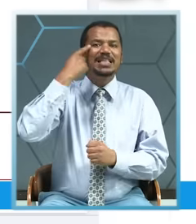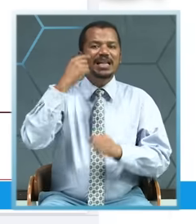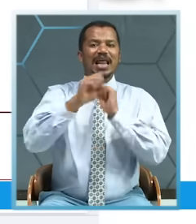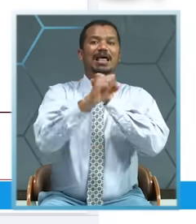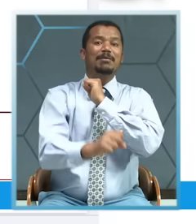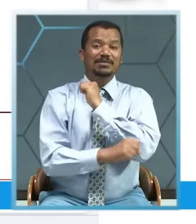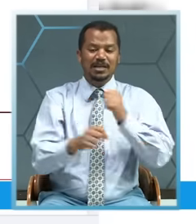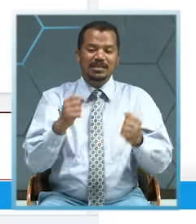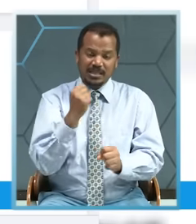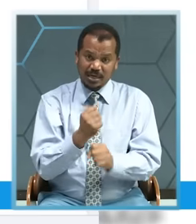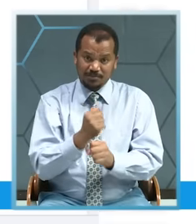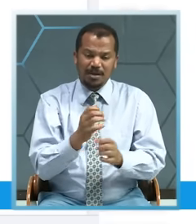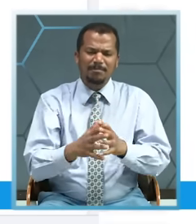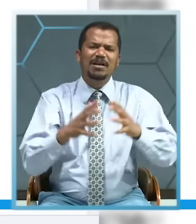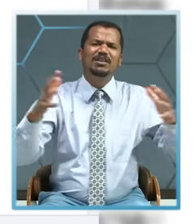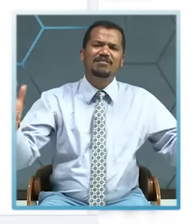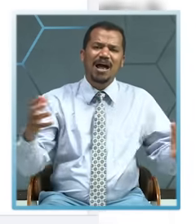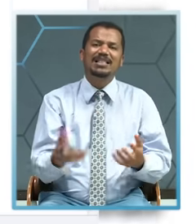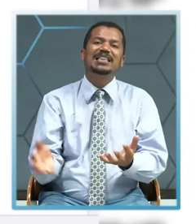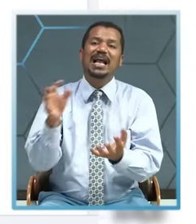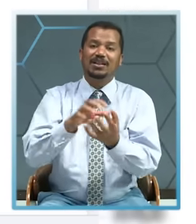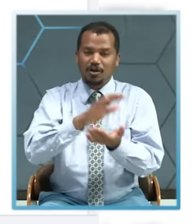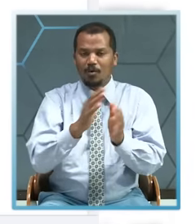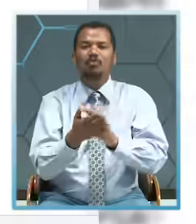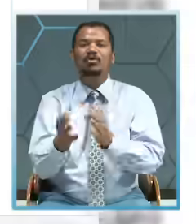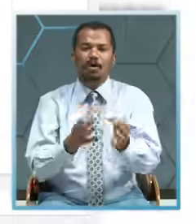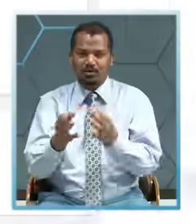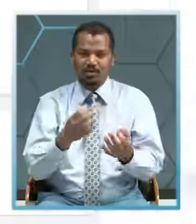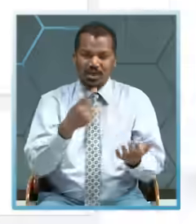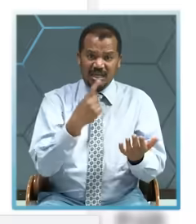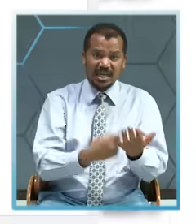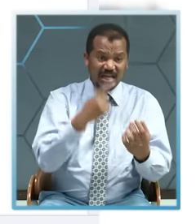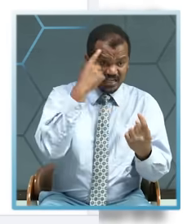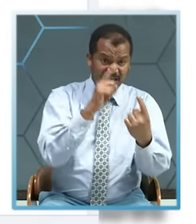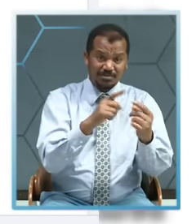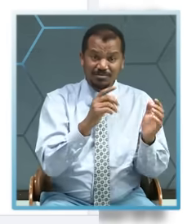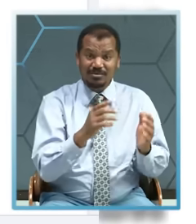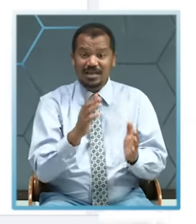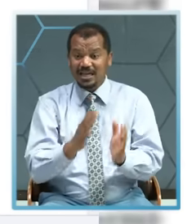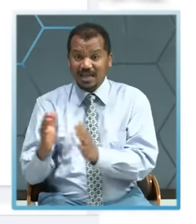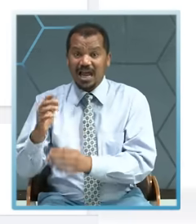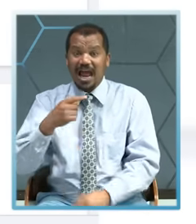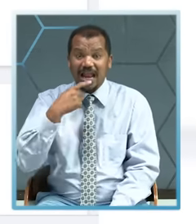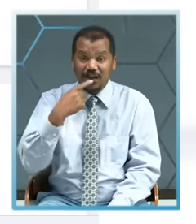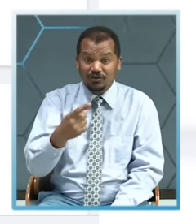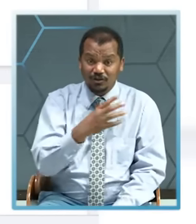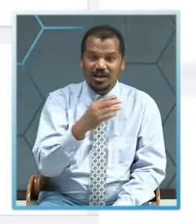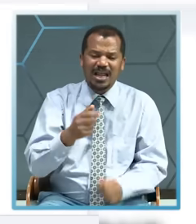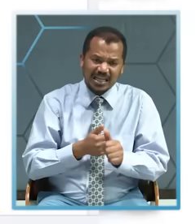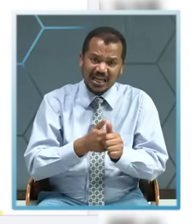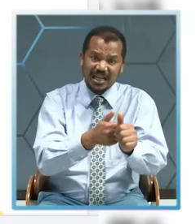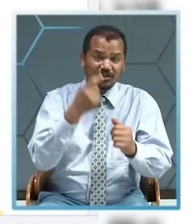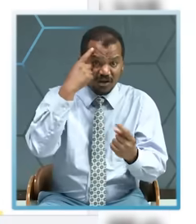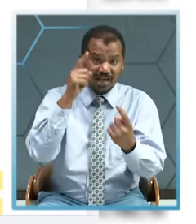ራስዋን የቻለ ትግራይን ለመመስረት እንደሚሰራ በስፋት የተካተተ መሆኑን ያብራራል። ይህንኑ ግብ ለማስፈጸም ያስችለኛል